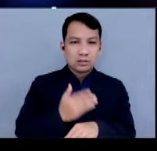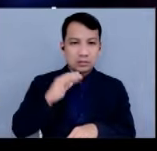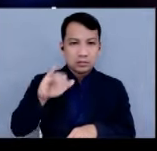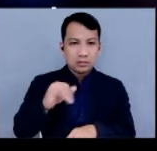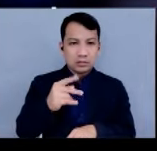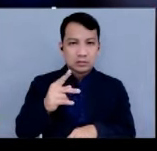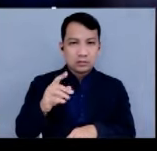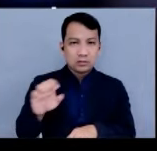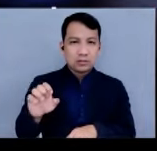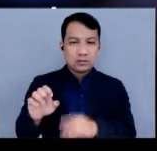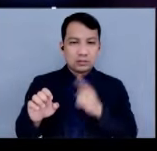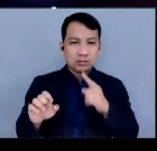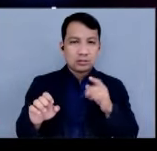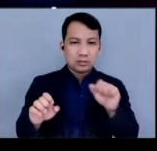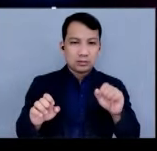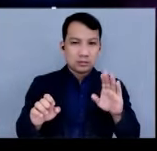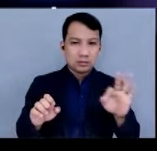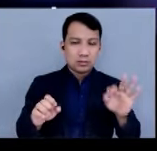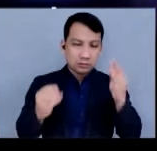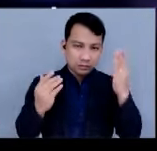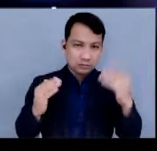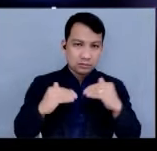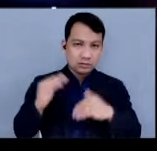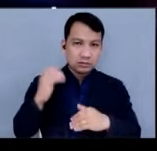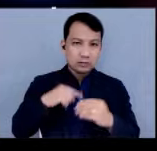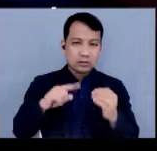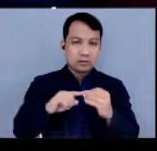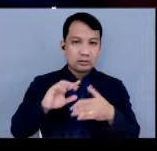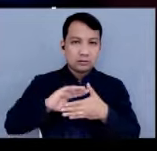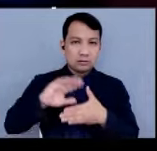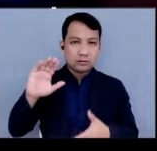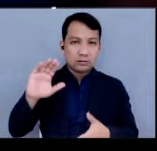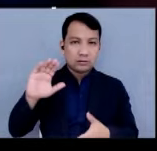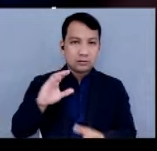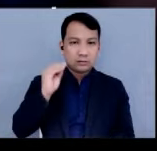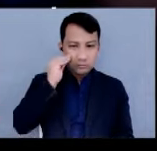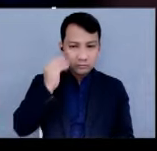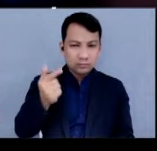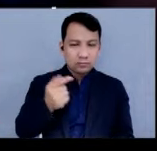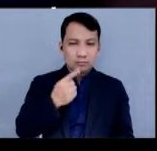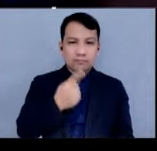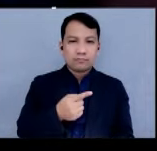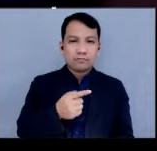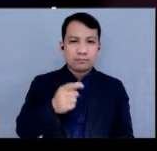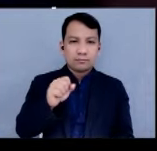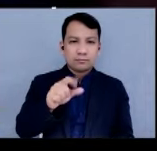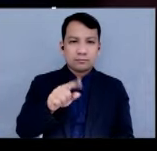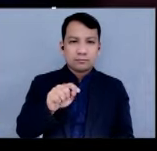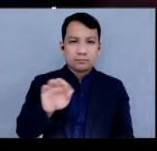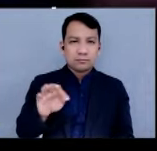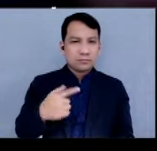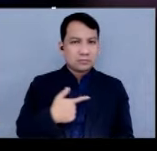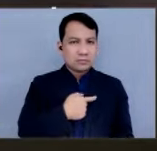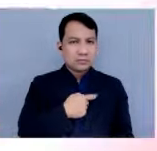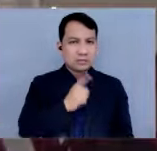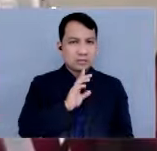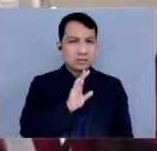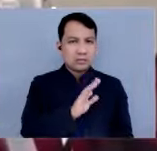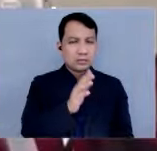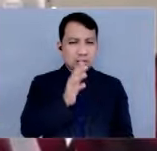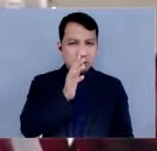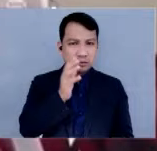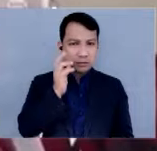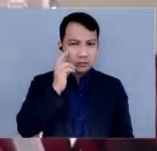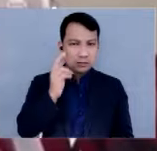ng SB19 fans. Pero sa latest vlog ni OG Diaz, sinabi ni Stel na wala siyang hard feelings sa sinabi ni Mommy Raquel.